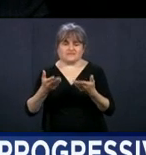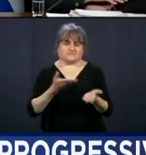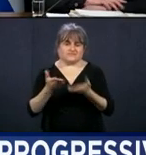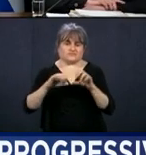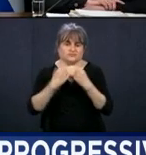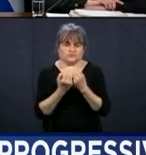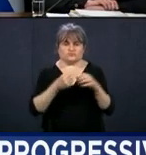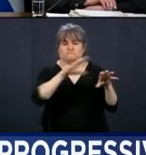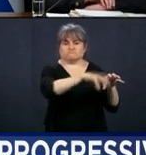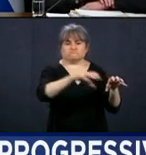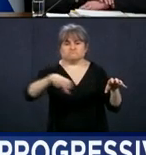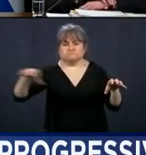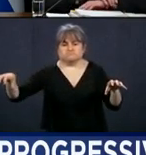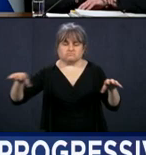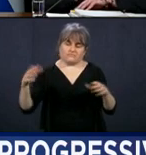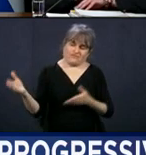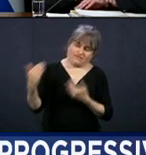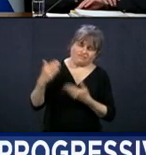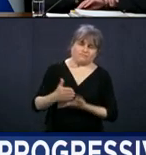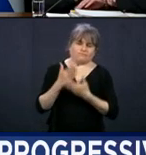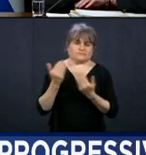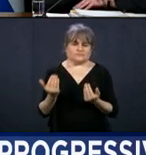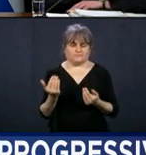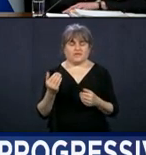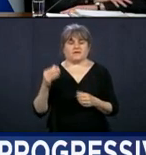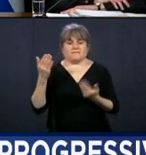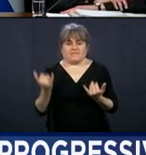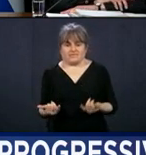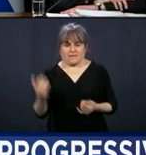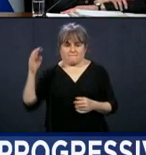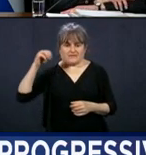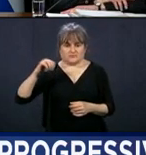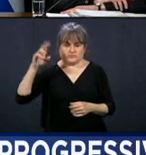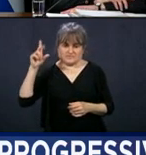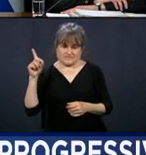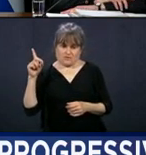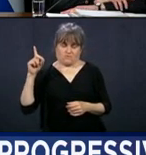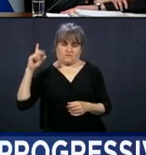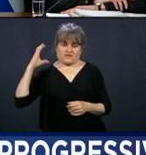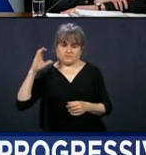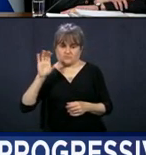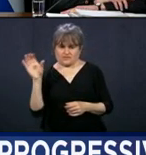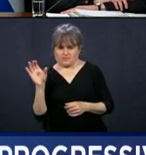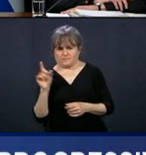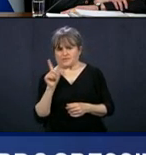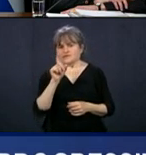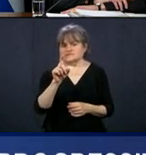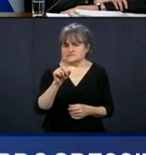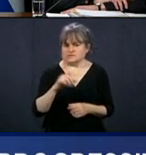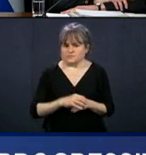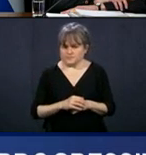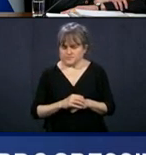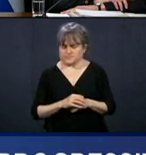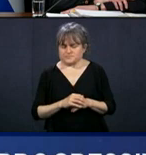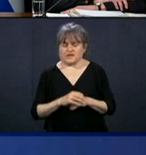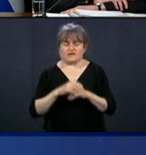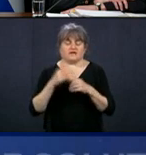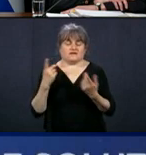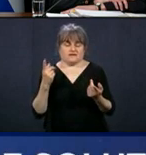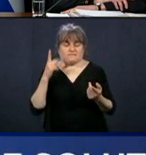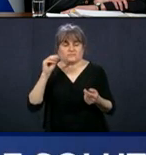Dion, Radio-Canada. Au sujet des tests, Dr. Arruda, on en est rendu où par rapport à l'objectif de 14 000